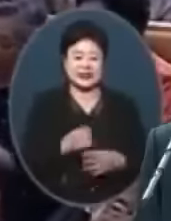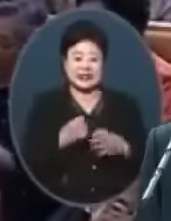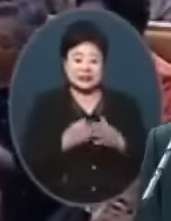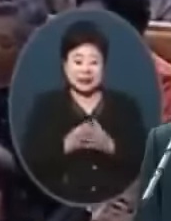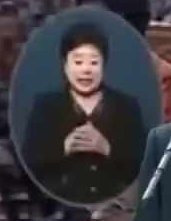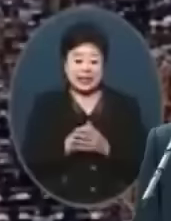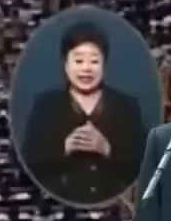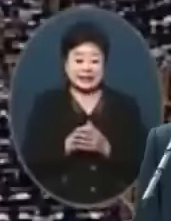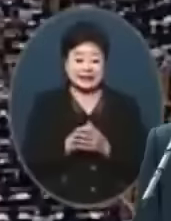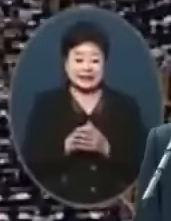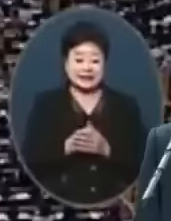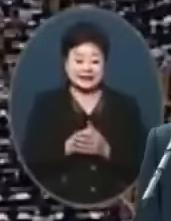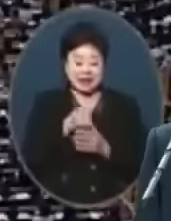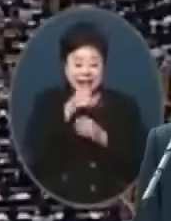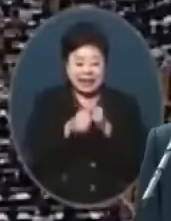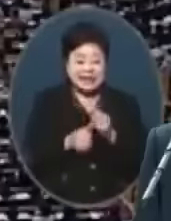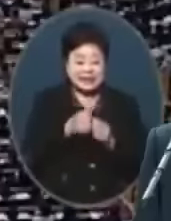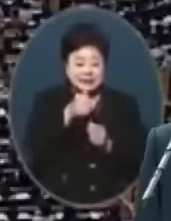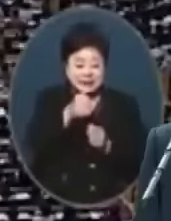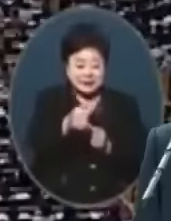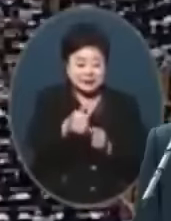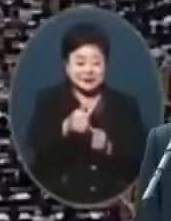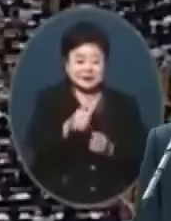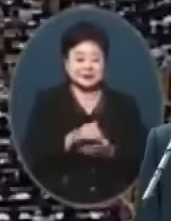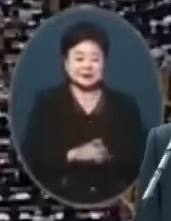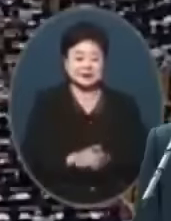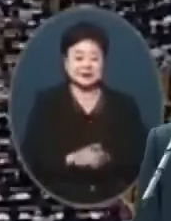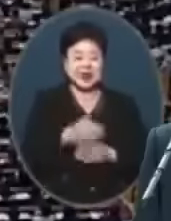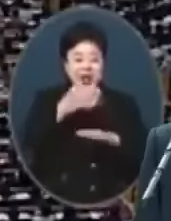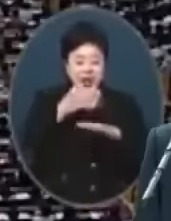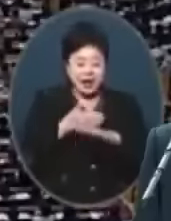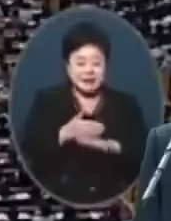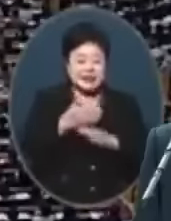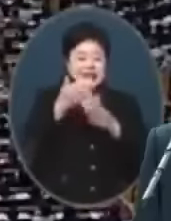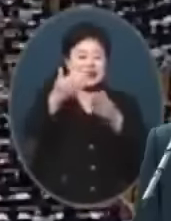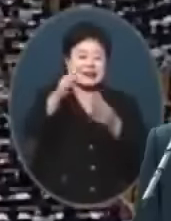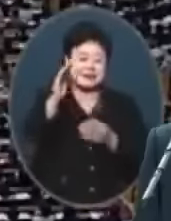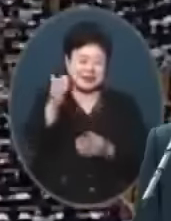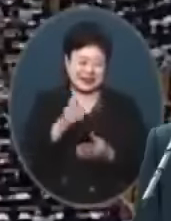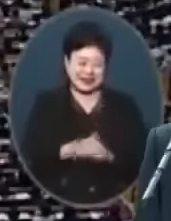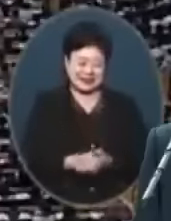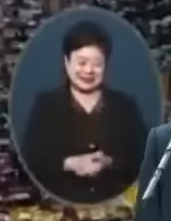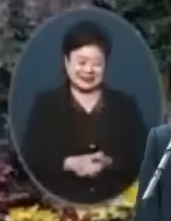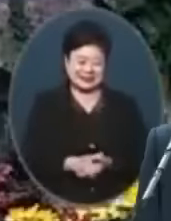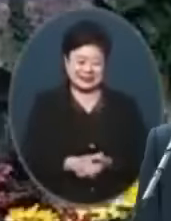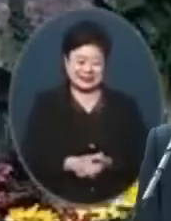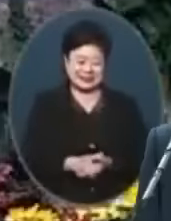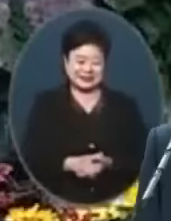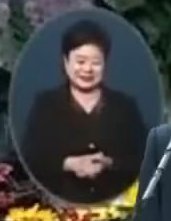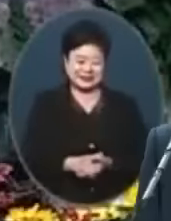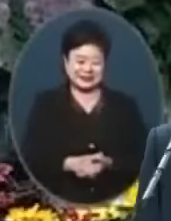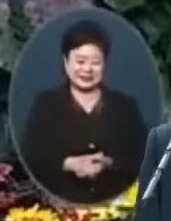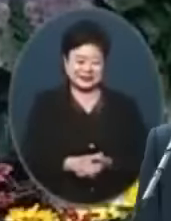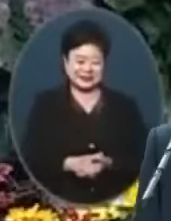그러므로 우리가 하나님께 감사하지 아니할 수 없습니다.